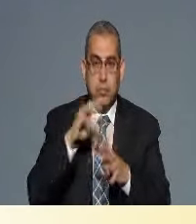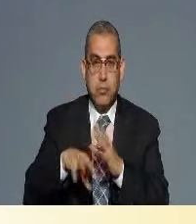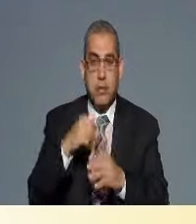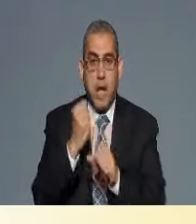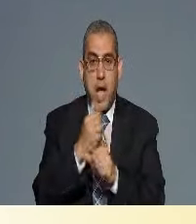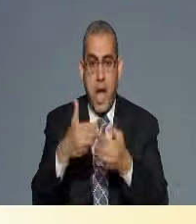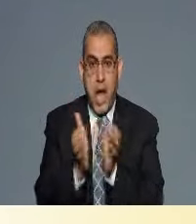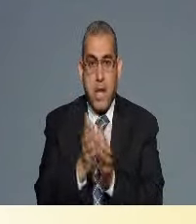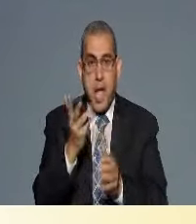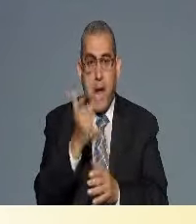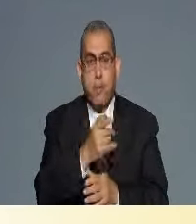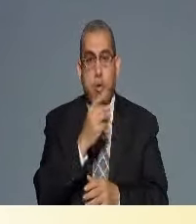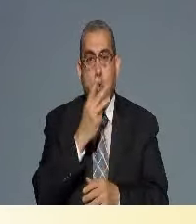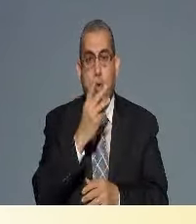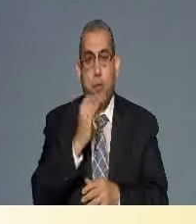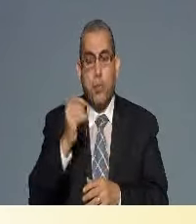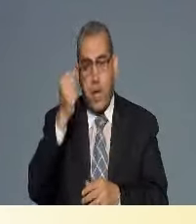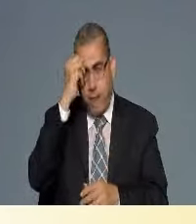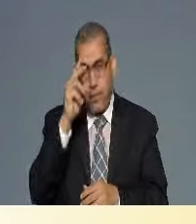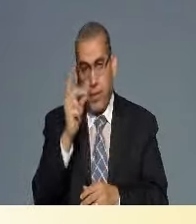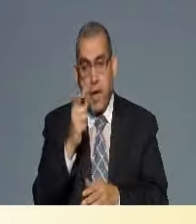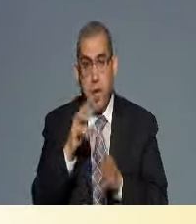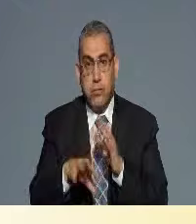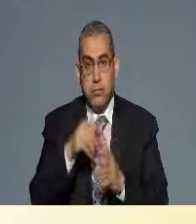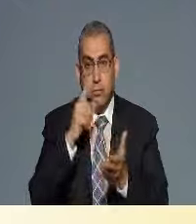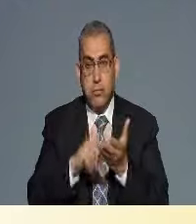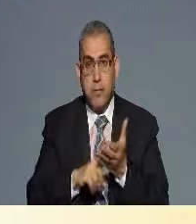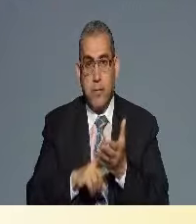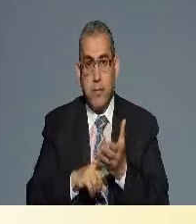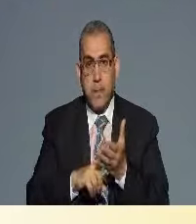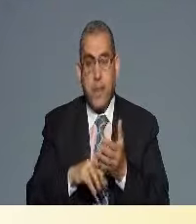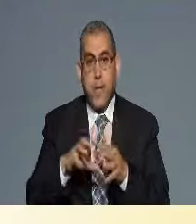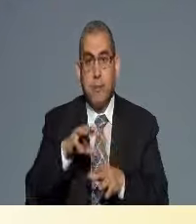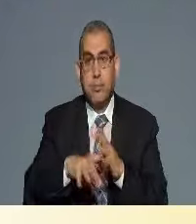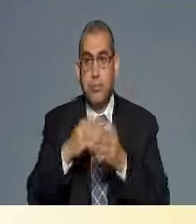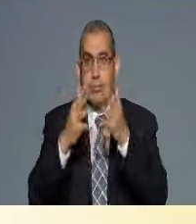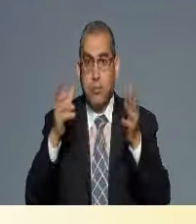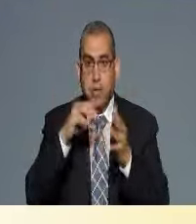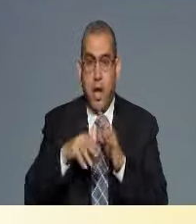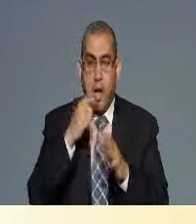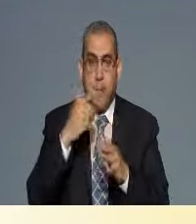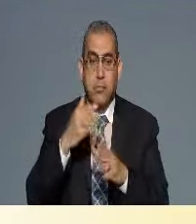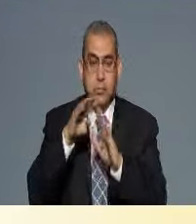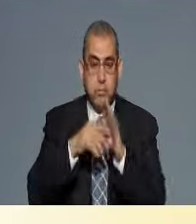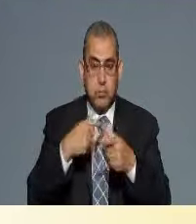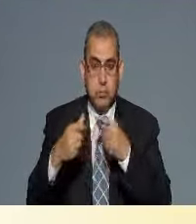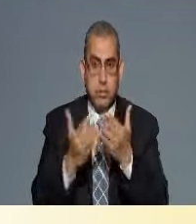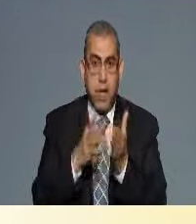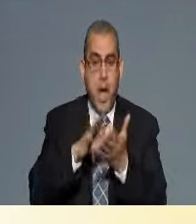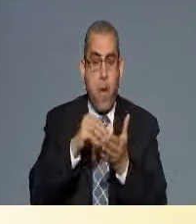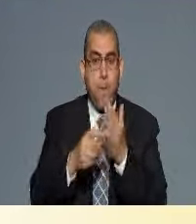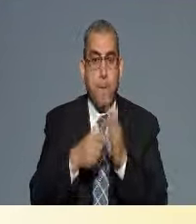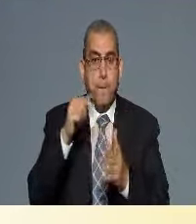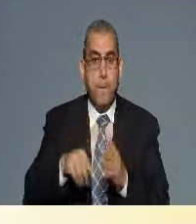سيادتك حوالي 600 الف طن. بنتكلم على صوامع مجهزة بنظام لأول مرة يكون موجود في مصر هو